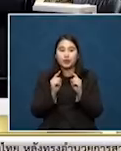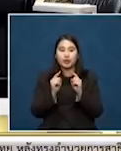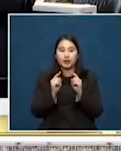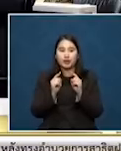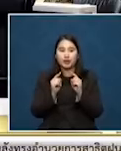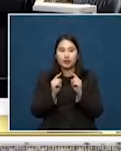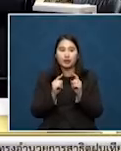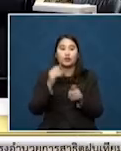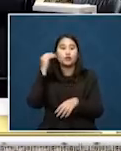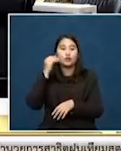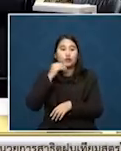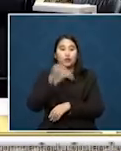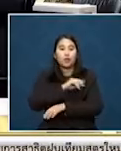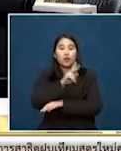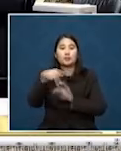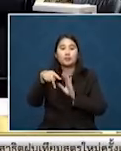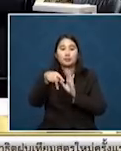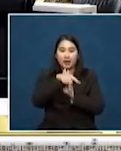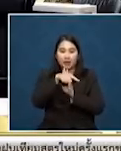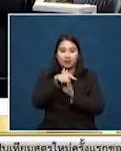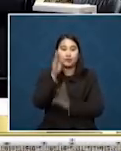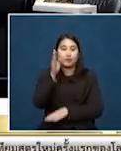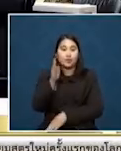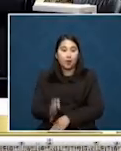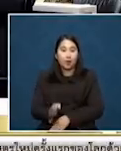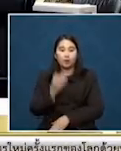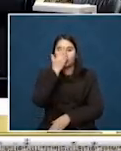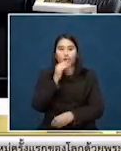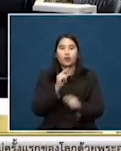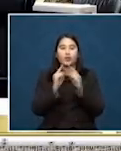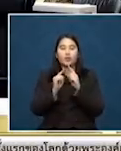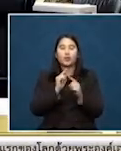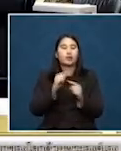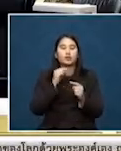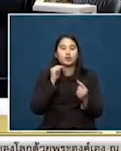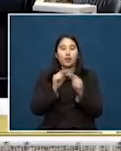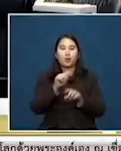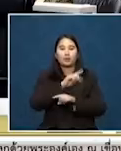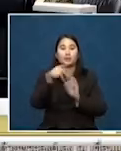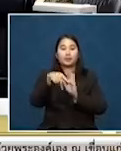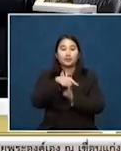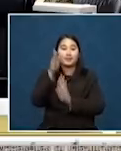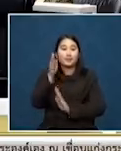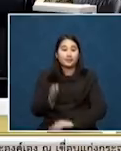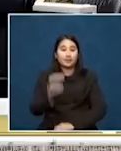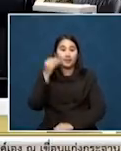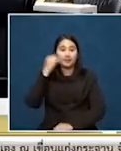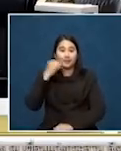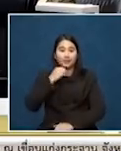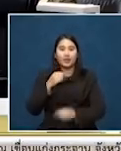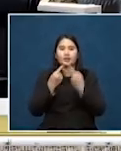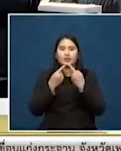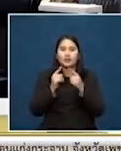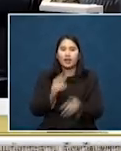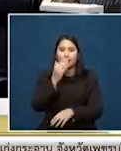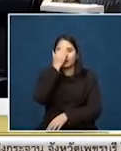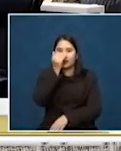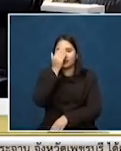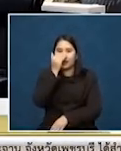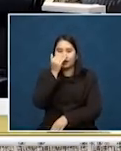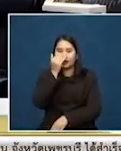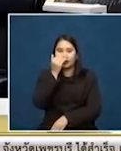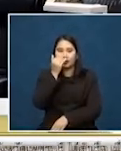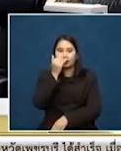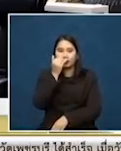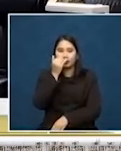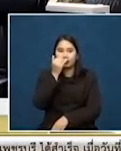งมหาดไทยเขาก็ออกมาตอบคุณนะทำไมวันนี้คุณไม่ถามคุณชาดาไปเลย จริงๆเนี่ยเรื่องนี้เนี่ยควรต้องตั้งคำถามที่คุณชาดา ใช่ไหมผม เพราะเป็นหน้าที่รับผิดช